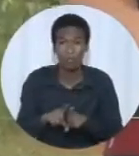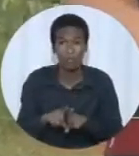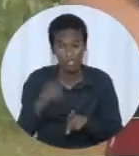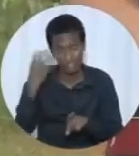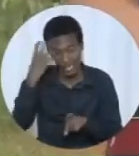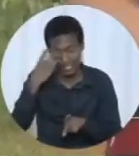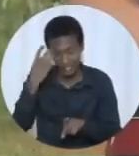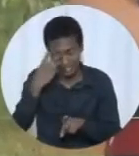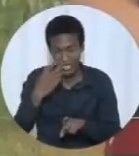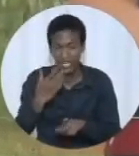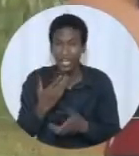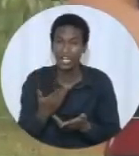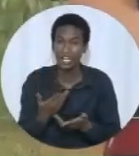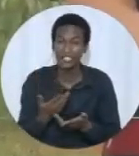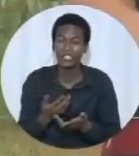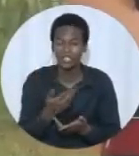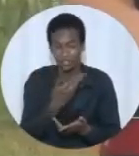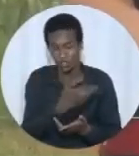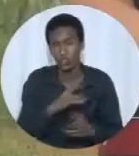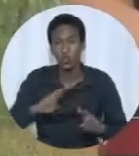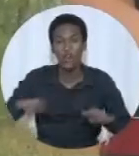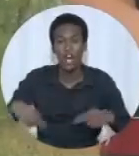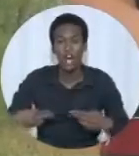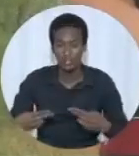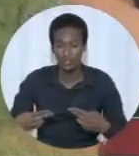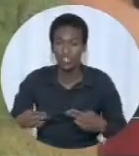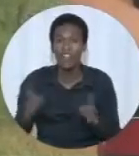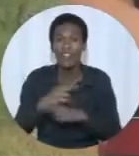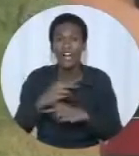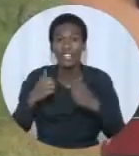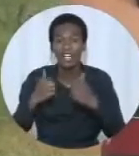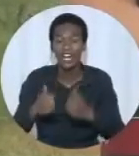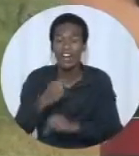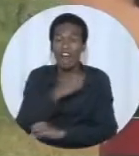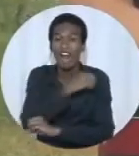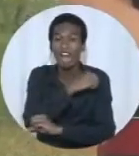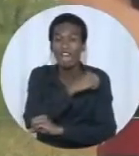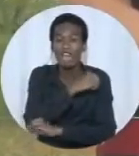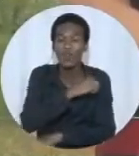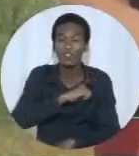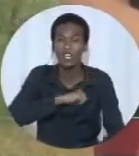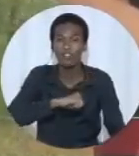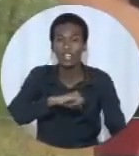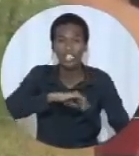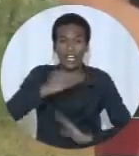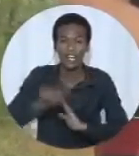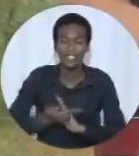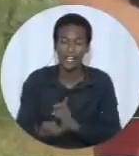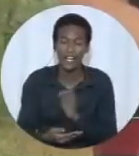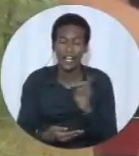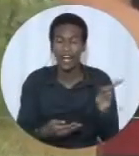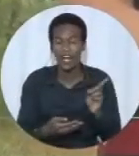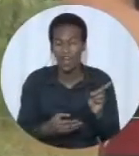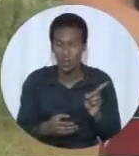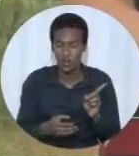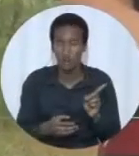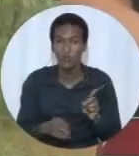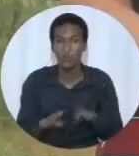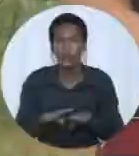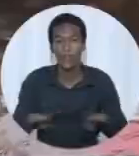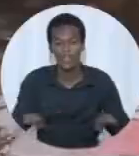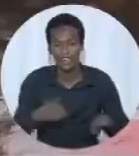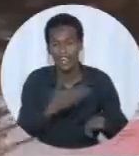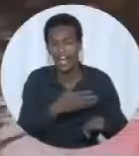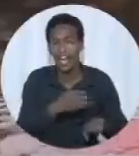ecotourisme lokaly zegny nahatonga ny fanatsarana ny fotodrafitrasa rehetra tato amin'ny site